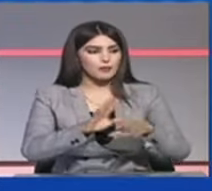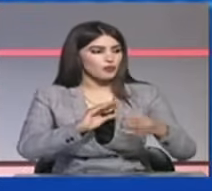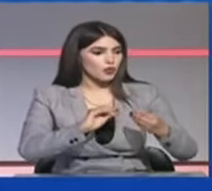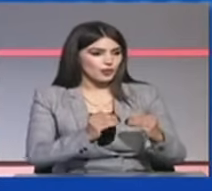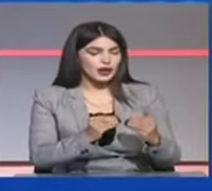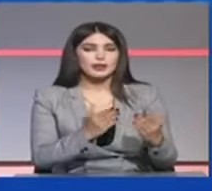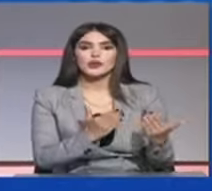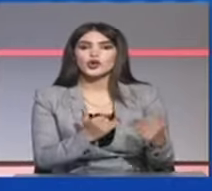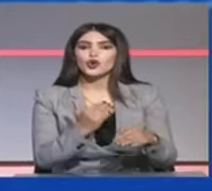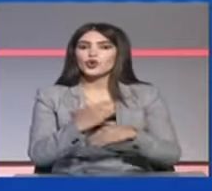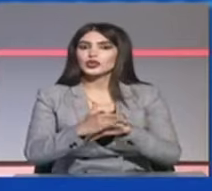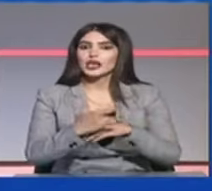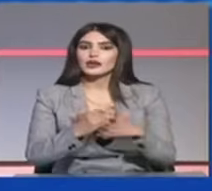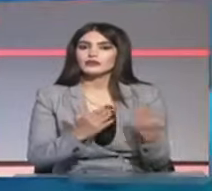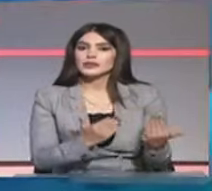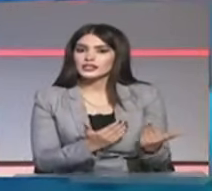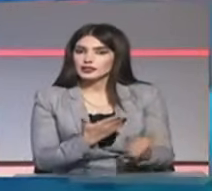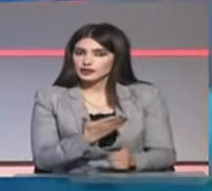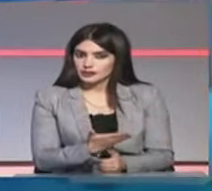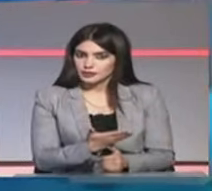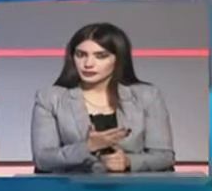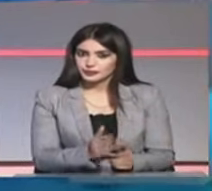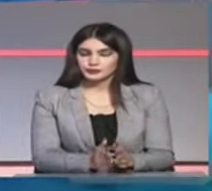هذا التاخير نتابع